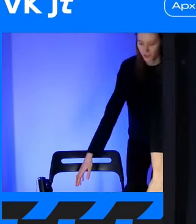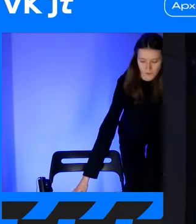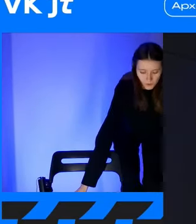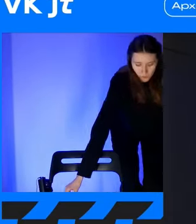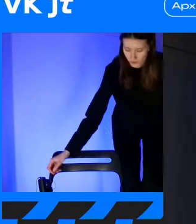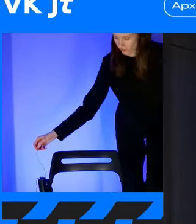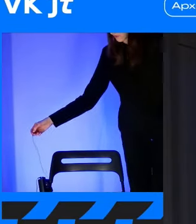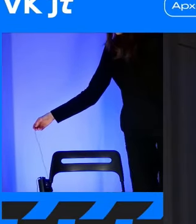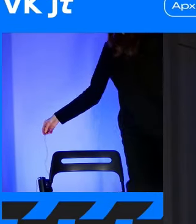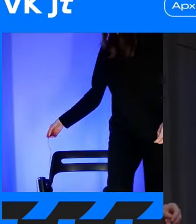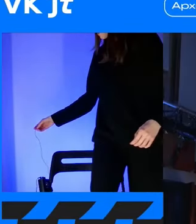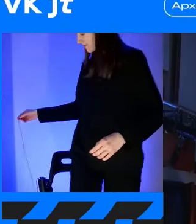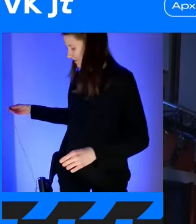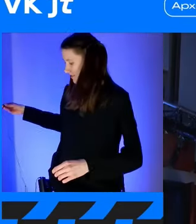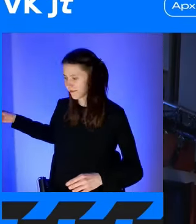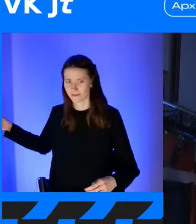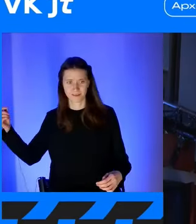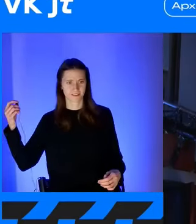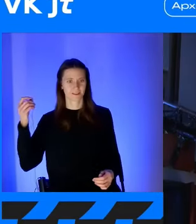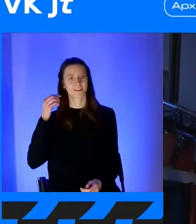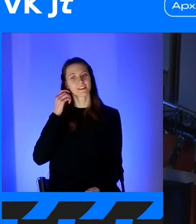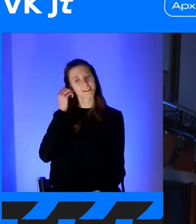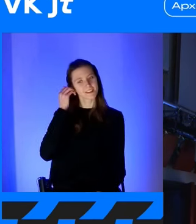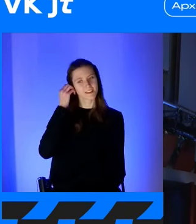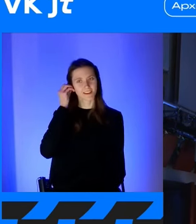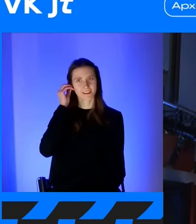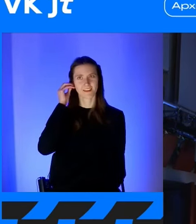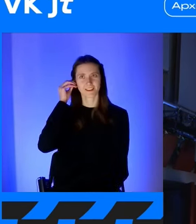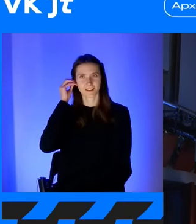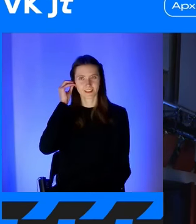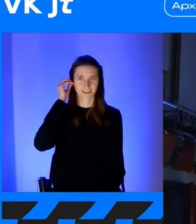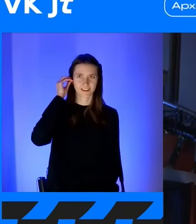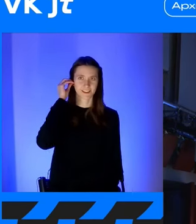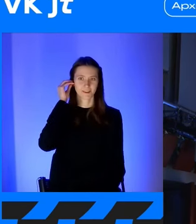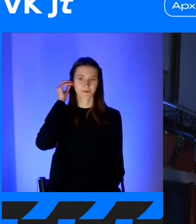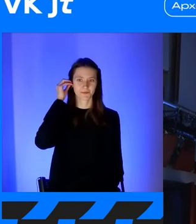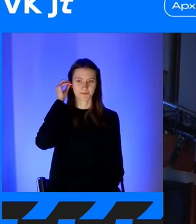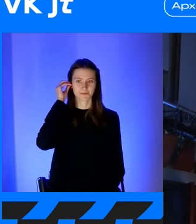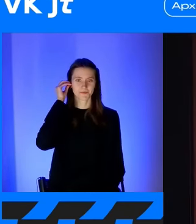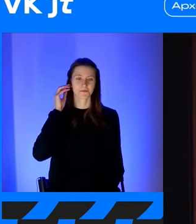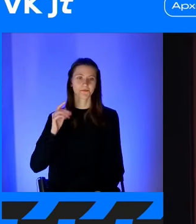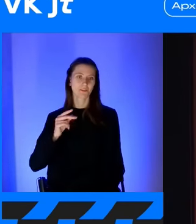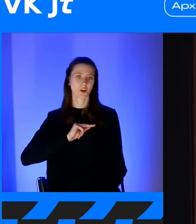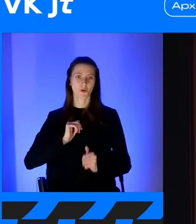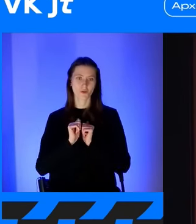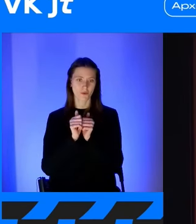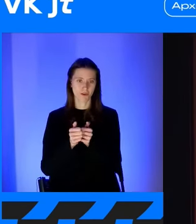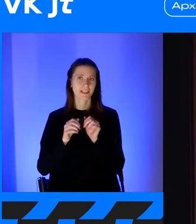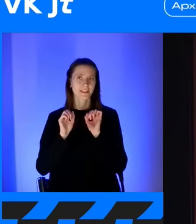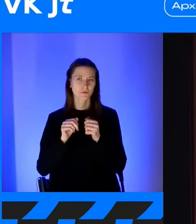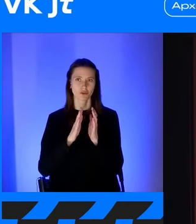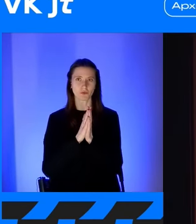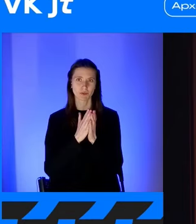Коллеги, давайте не уходи со святого квадратика. А, хорошо. Да. Трансляцию. Коллеги, можно попросить